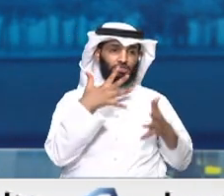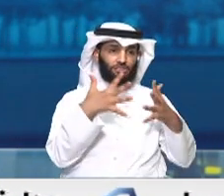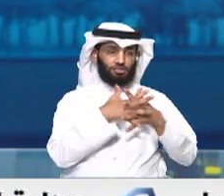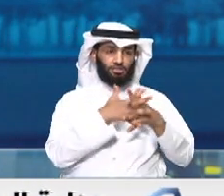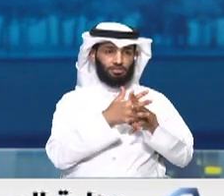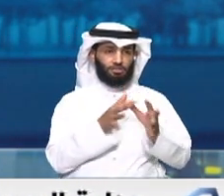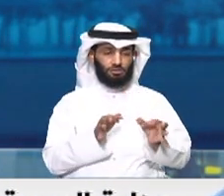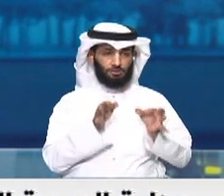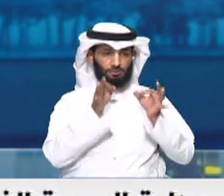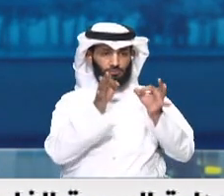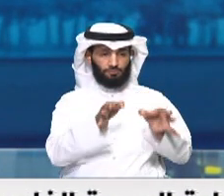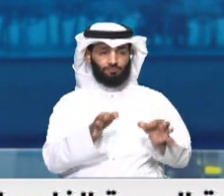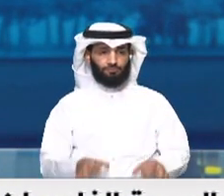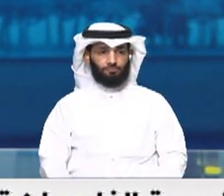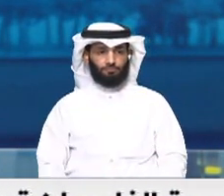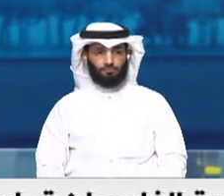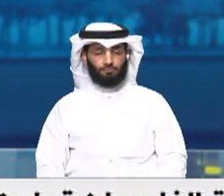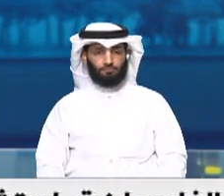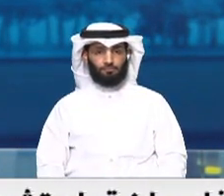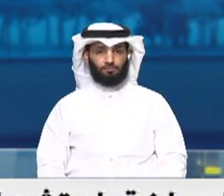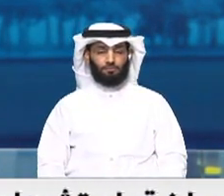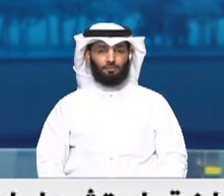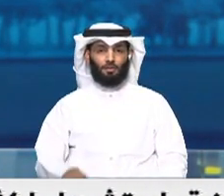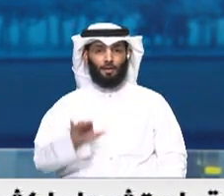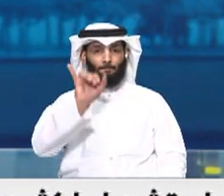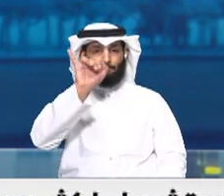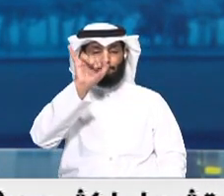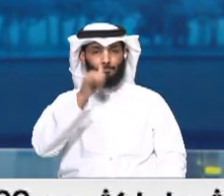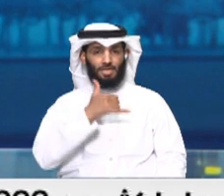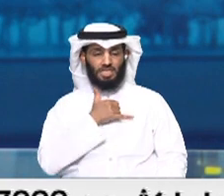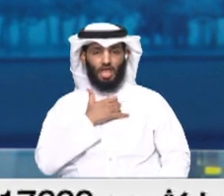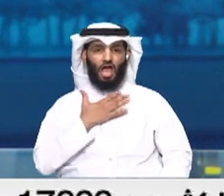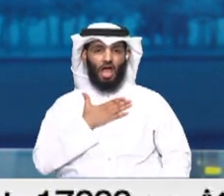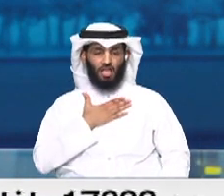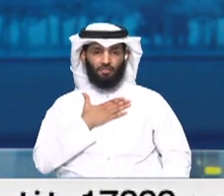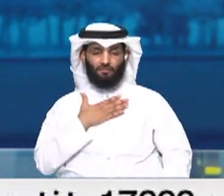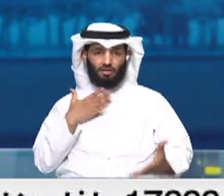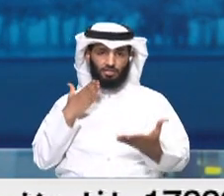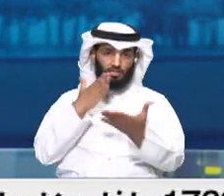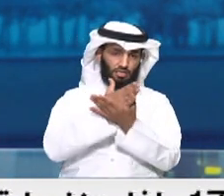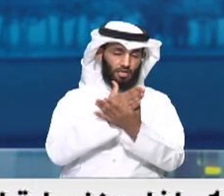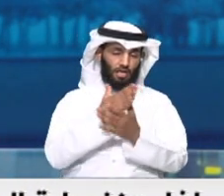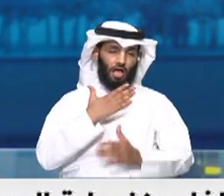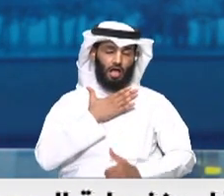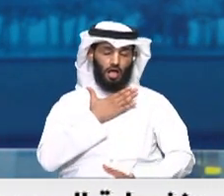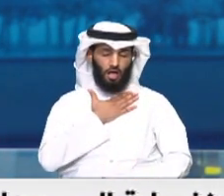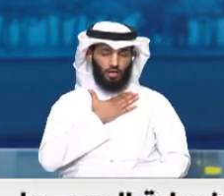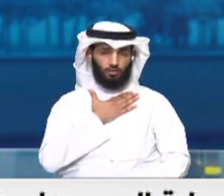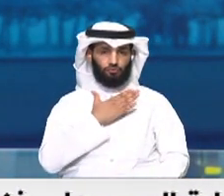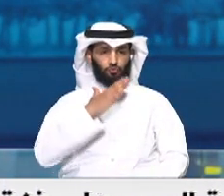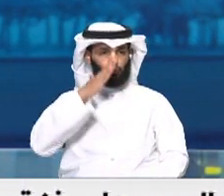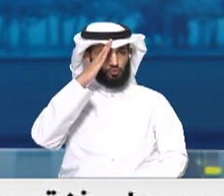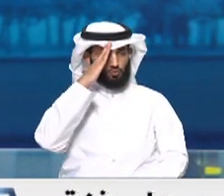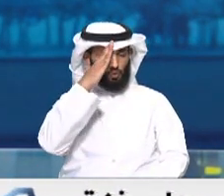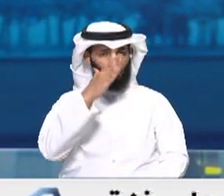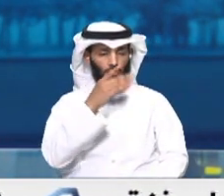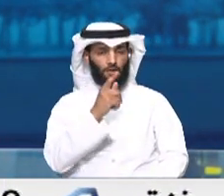في الأيام المقبلة إن شاء الله. نعتذر للمقاطعة لضيق الوقت، كانت معنا من بيروت مراسلة قناة